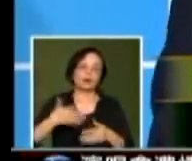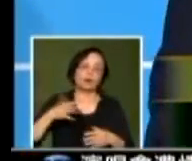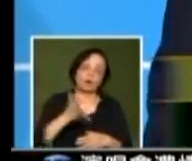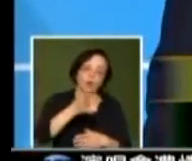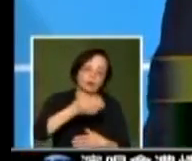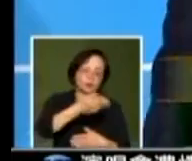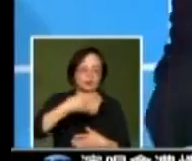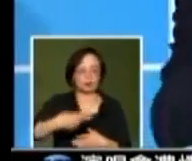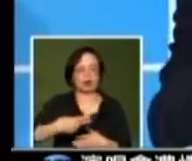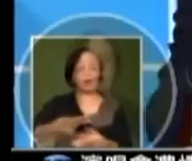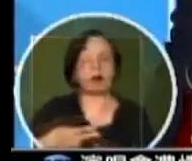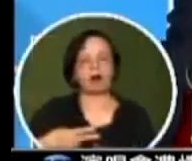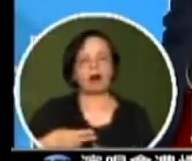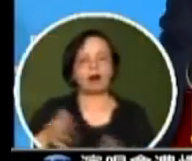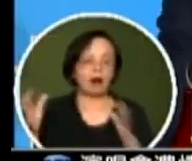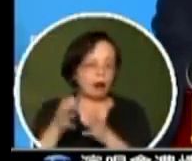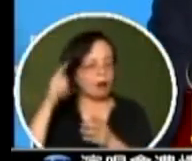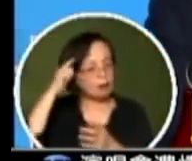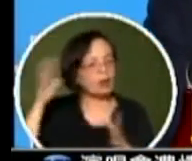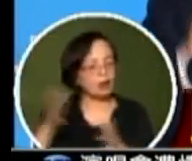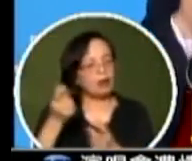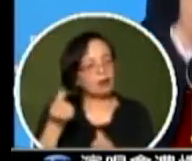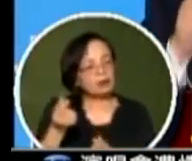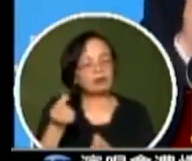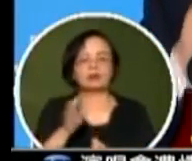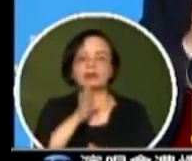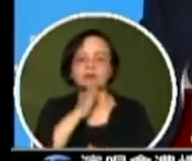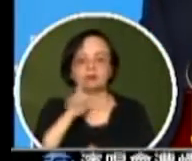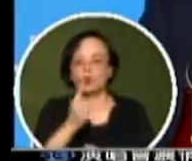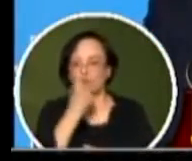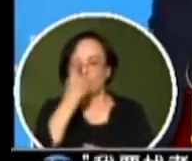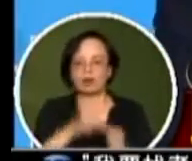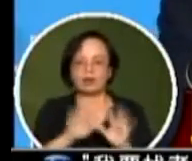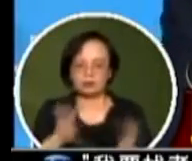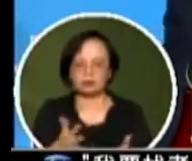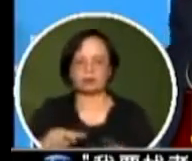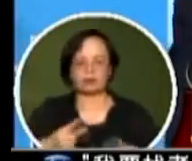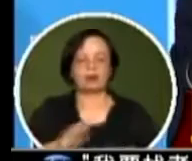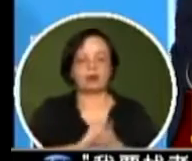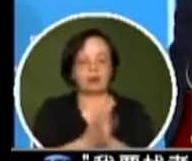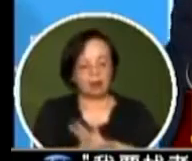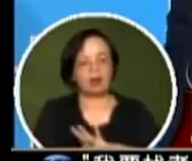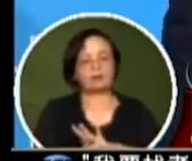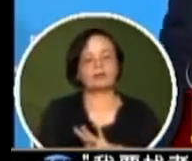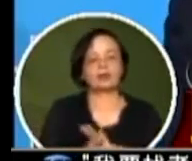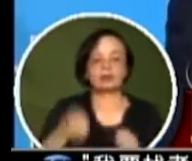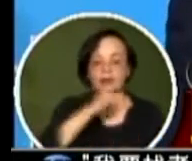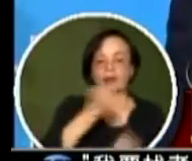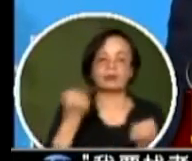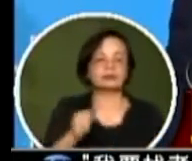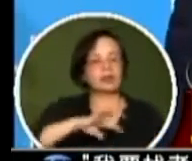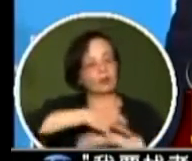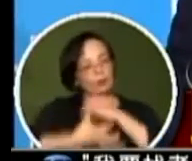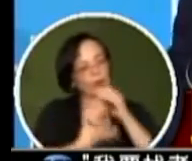适合伫台湾，因为九二共识一个中国的原则是改变台湾的国际秩序。这是改